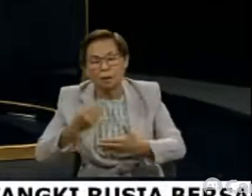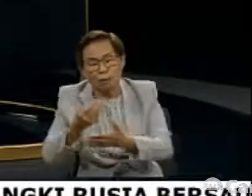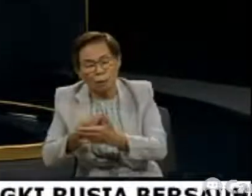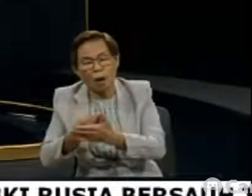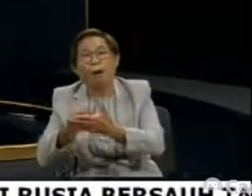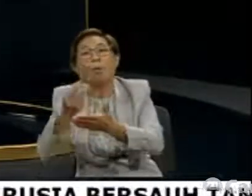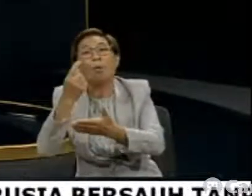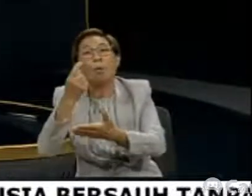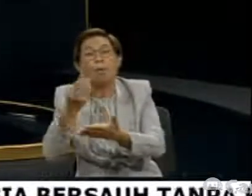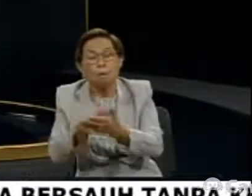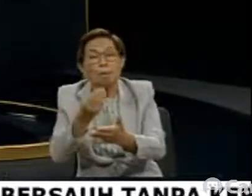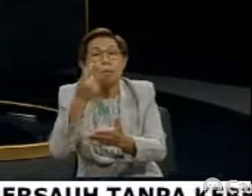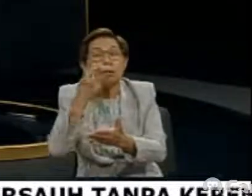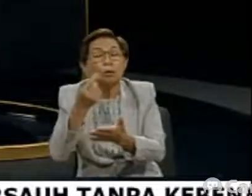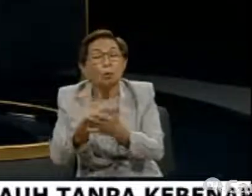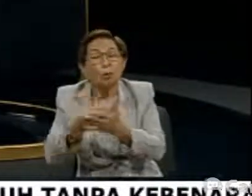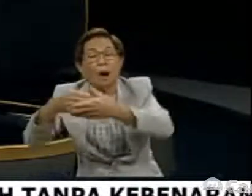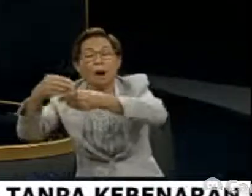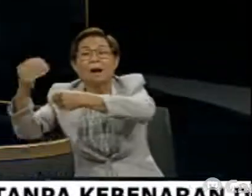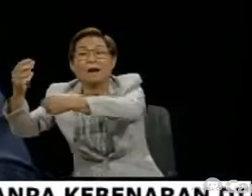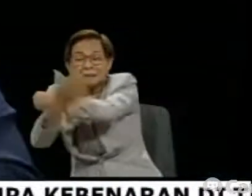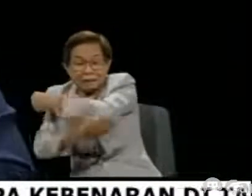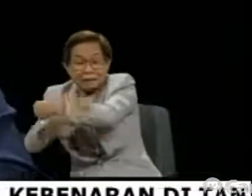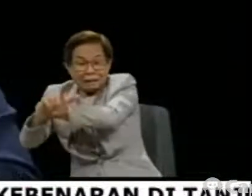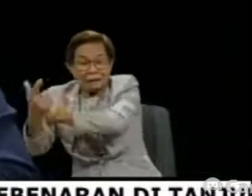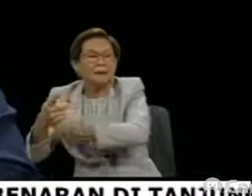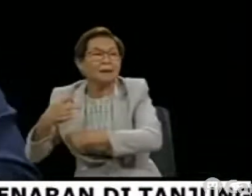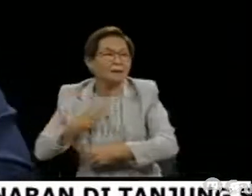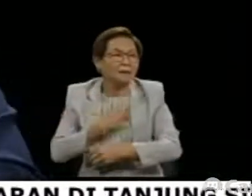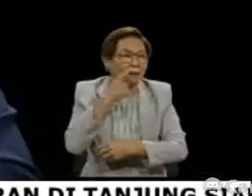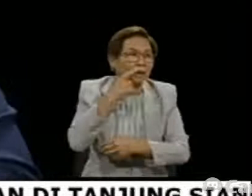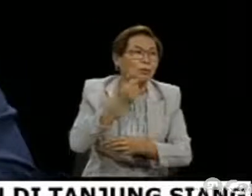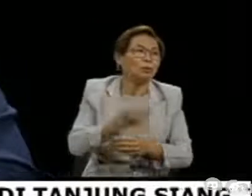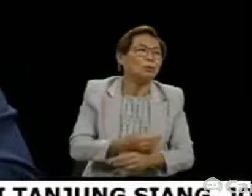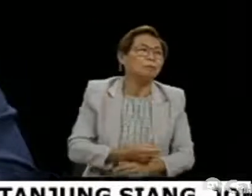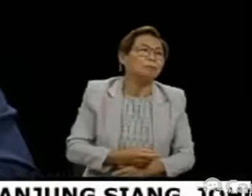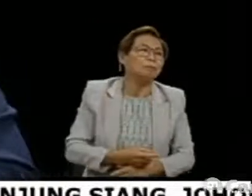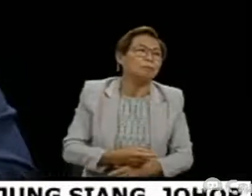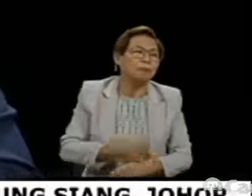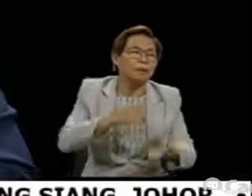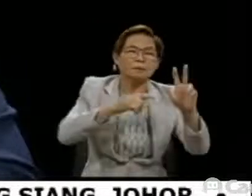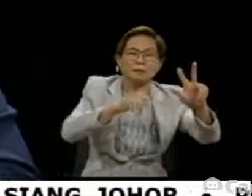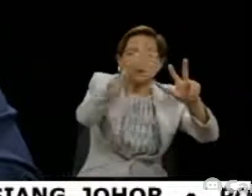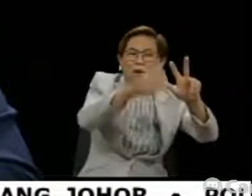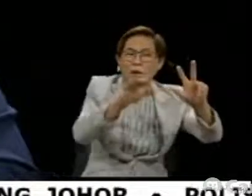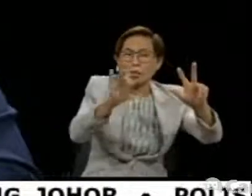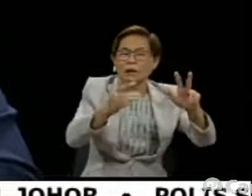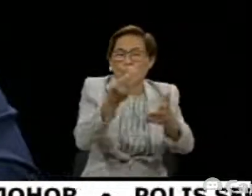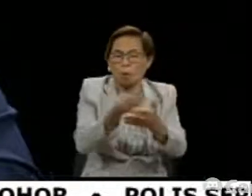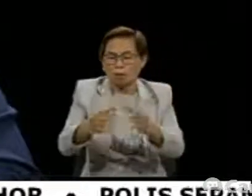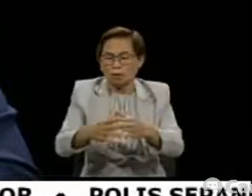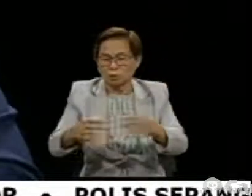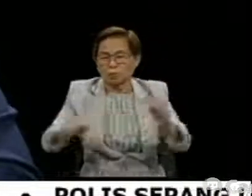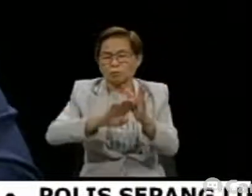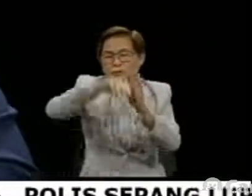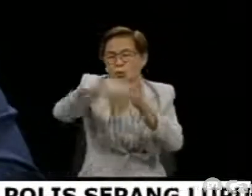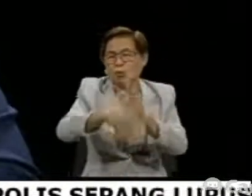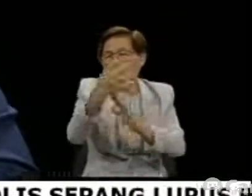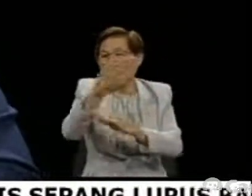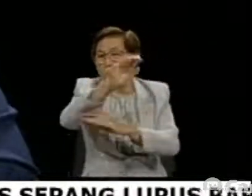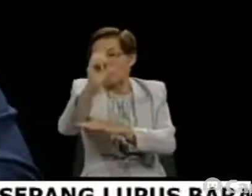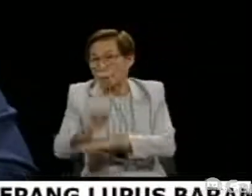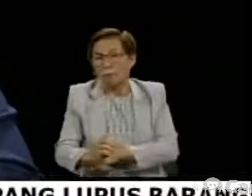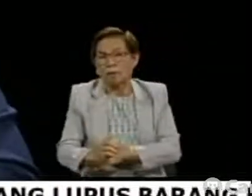asing lain kalau kita lihat daripada Shade Tata City Google's yaitu byeee nah jatuh pada status